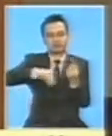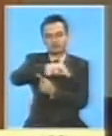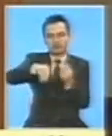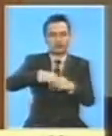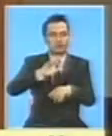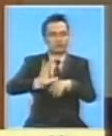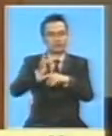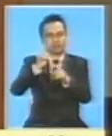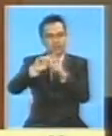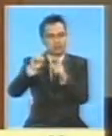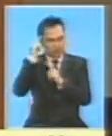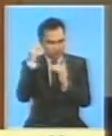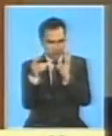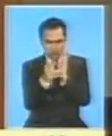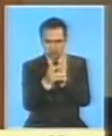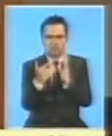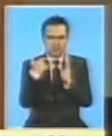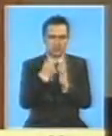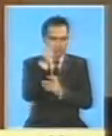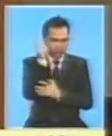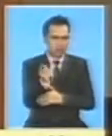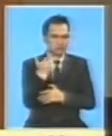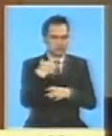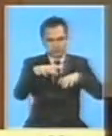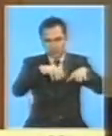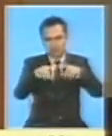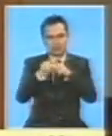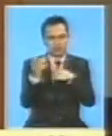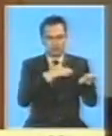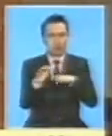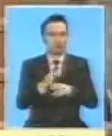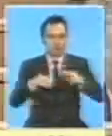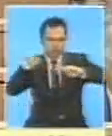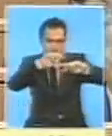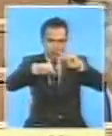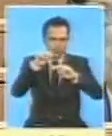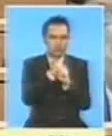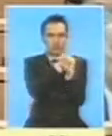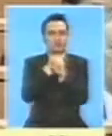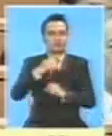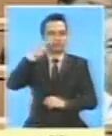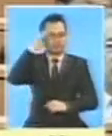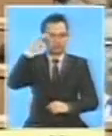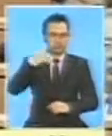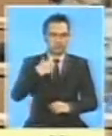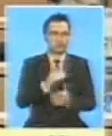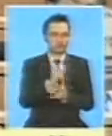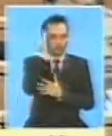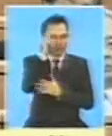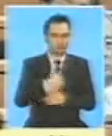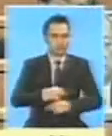คิดเทคโนโลยีใหม่ๆท่านก็ต้องเตรียมกำลังฝ่ายความคงนี่แหละครับจะเป็นเซฟให้ท่านนะวันหน้าจะได้ไม่ทะเล